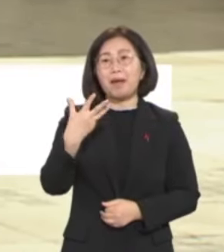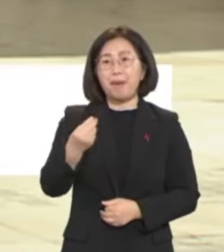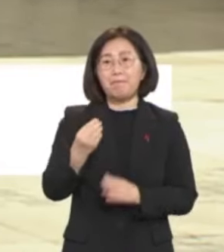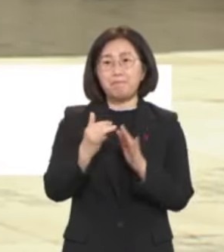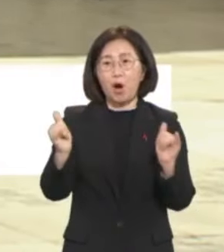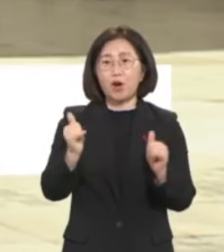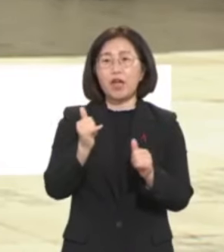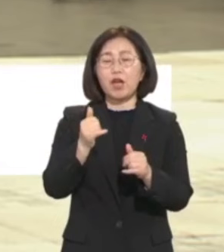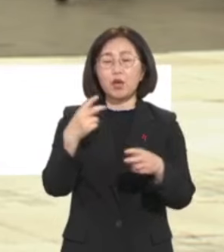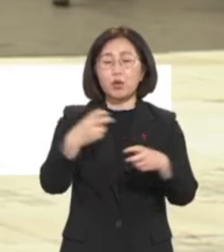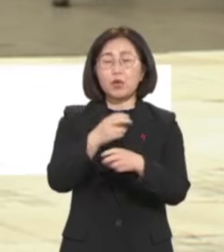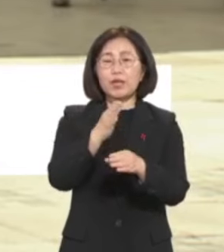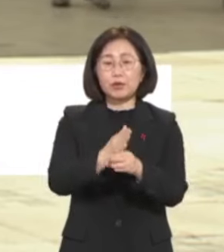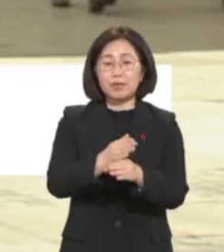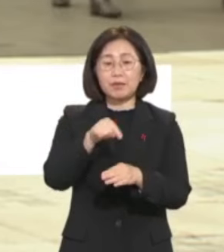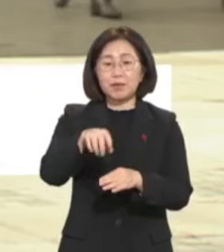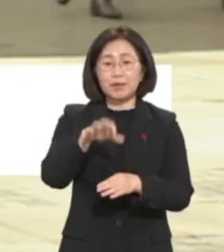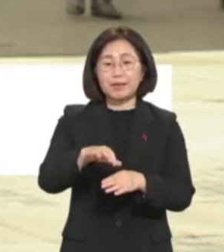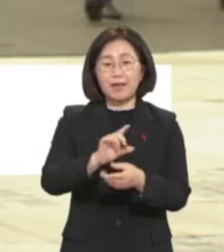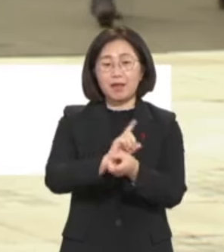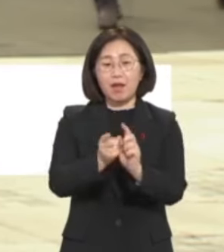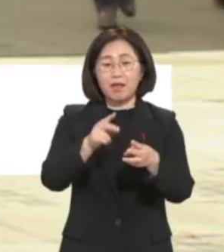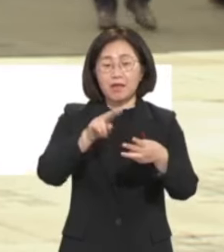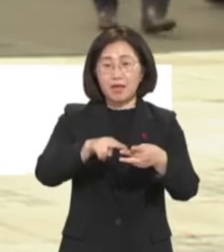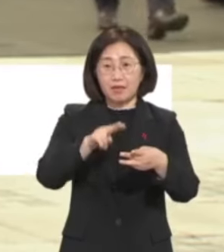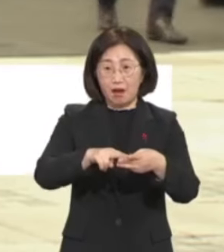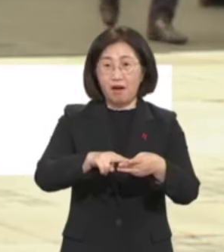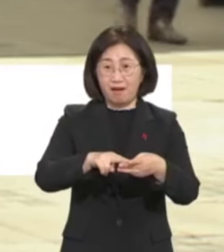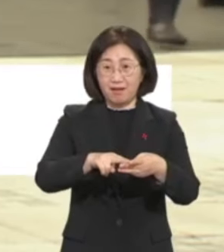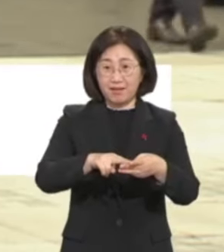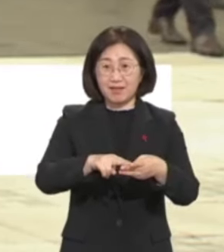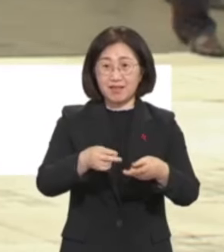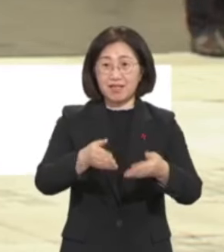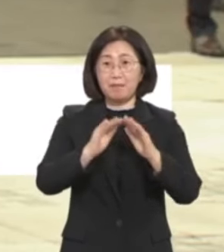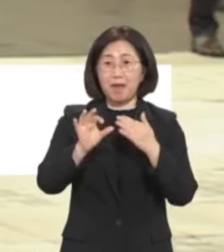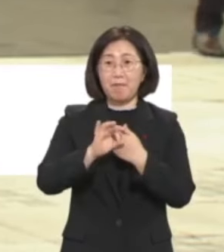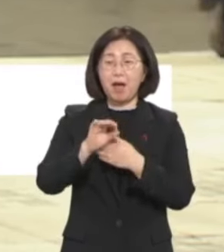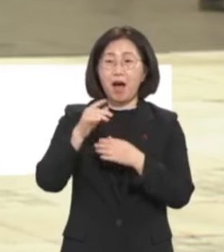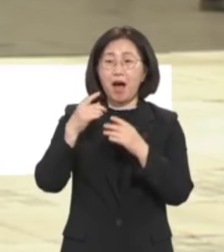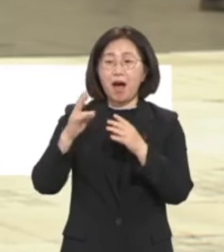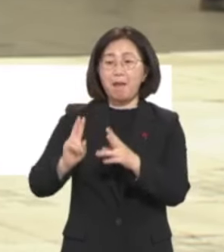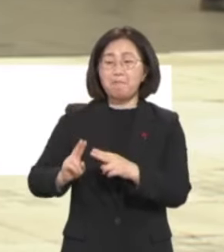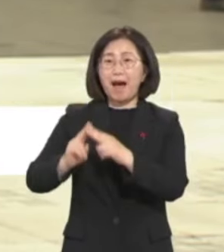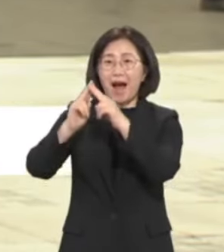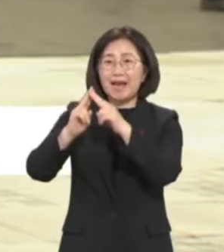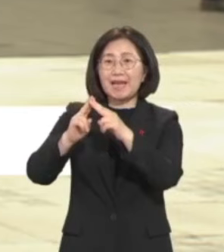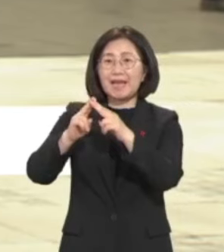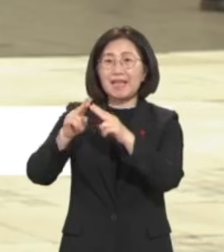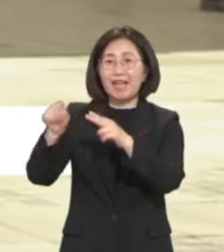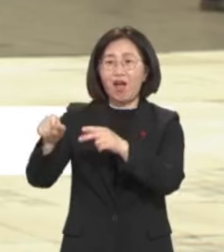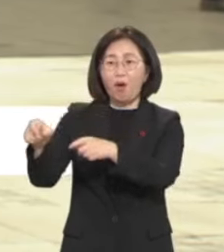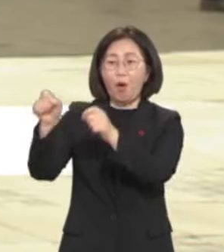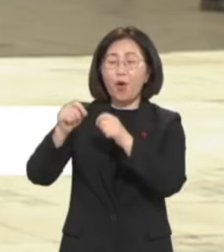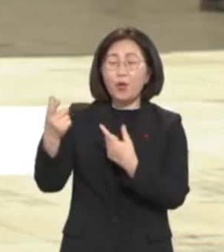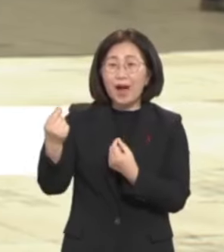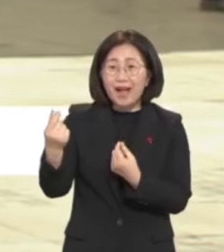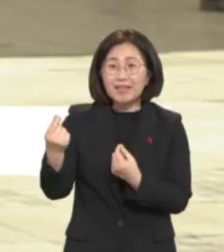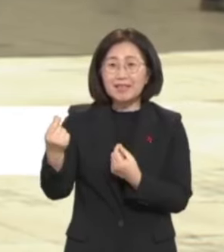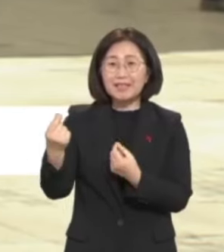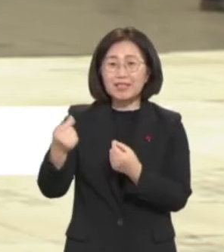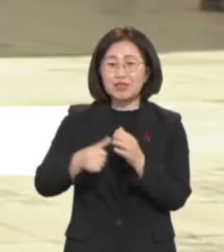이곳에 광역 환승센터를 건립하면 파리 라데팡스처럼 광역 교통의 허브이자 지역의